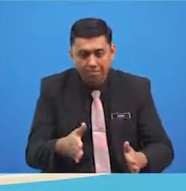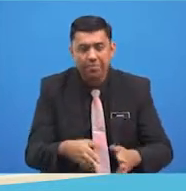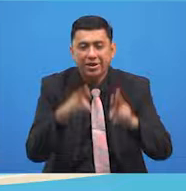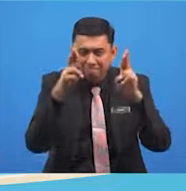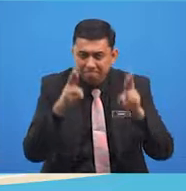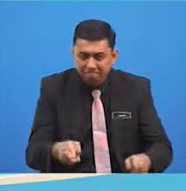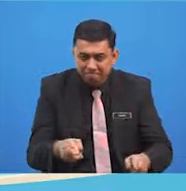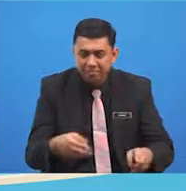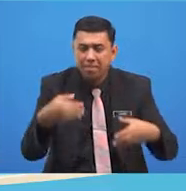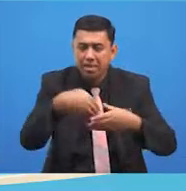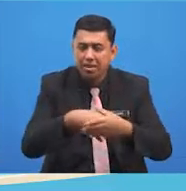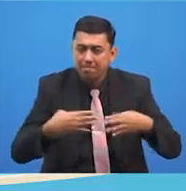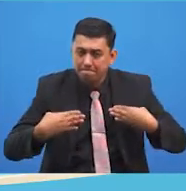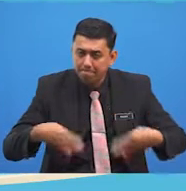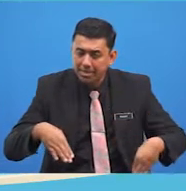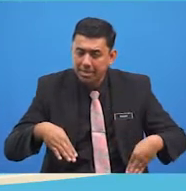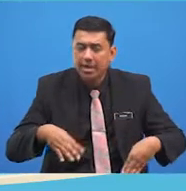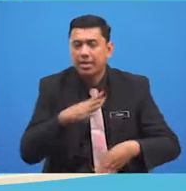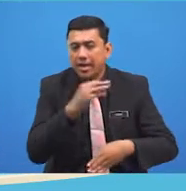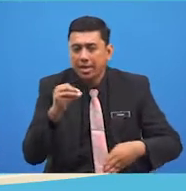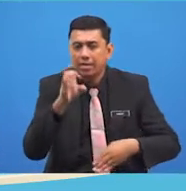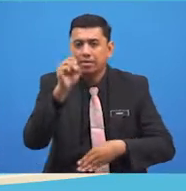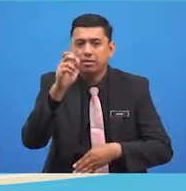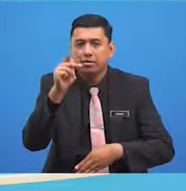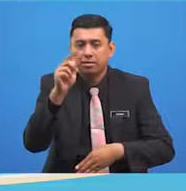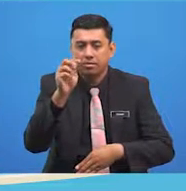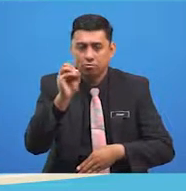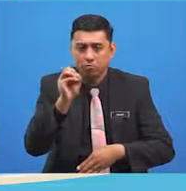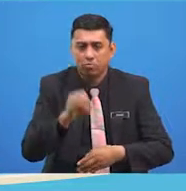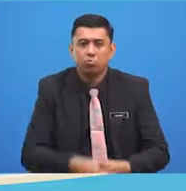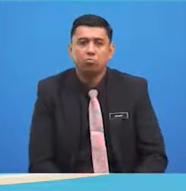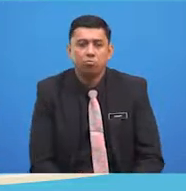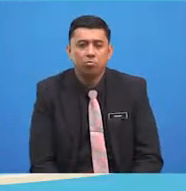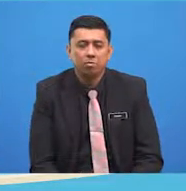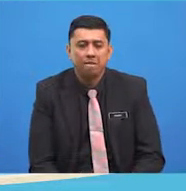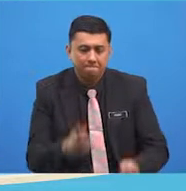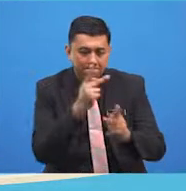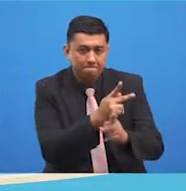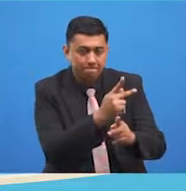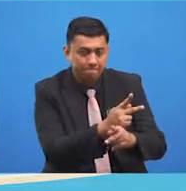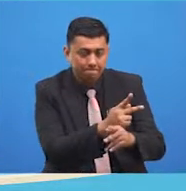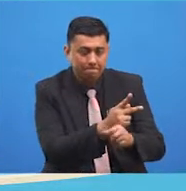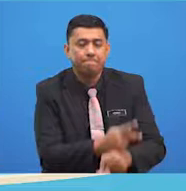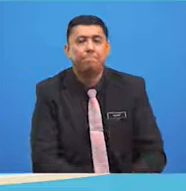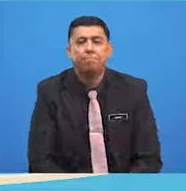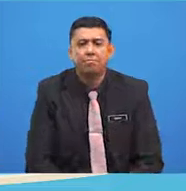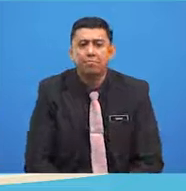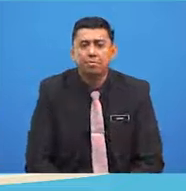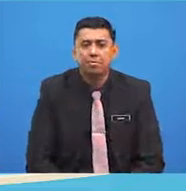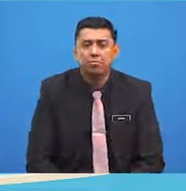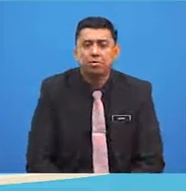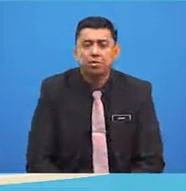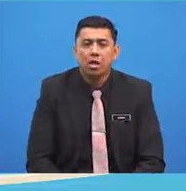pelbagai bidang mengikut sektor. Terdapat sektor tertia iaitu sektor perkhidmatan. Sektor ini